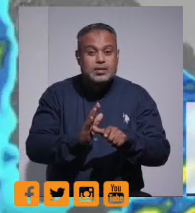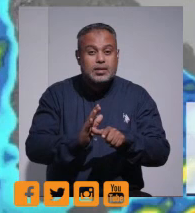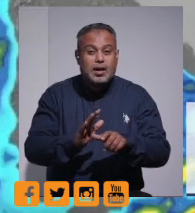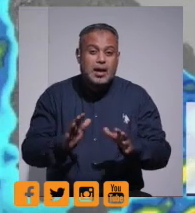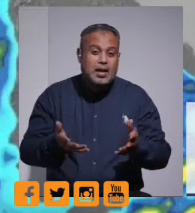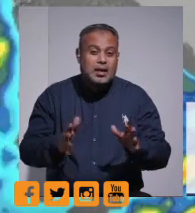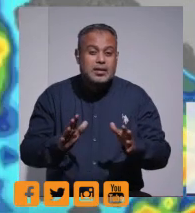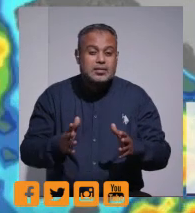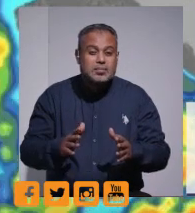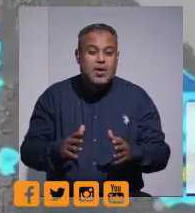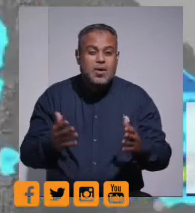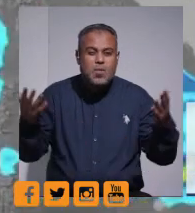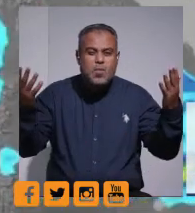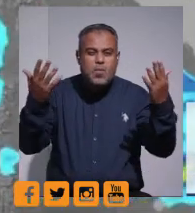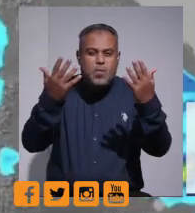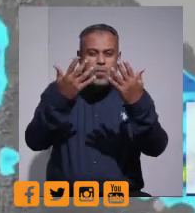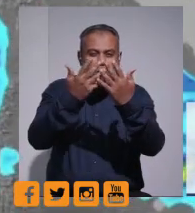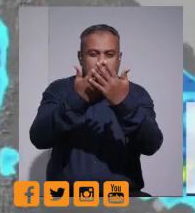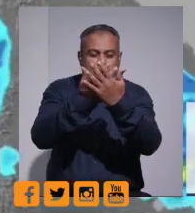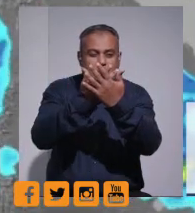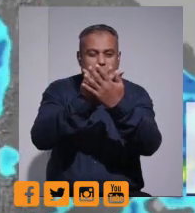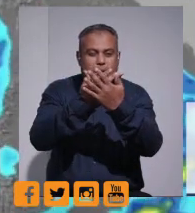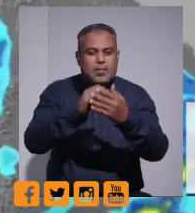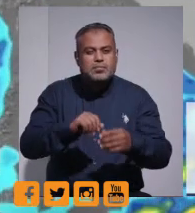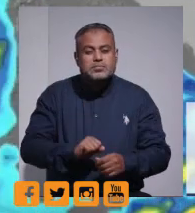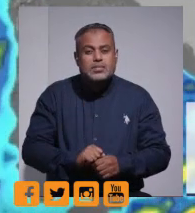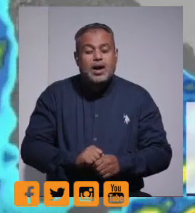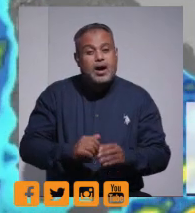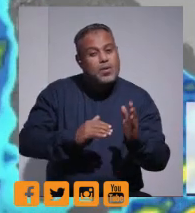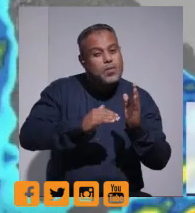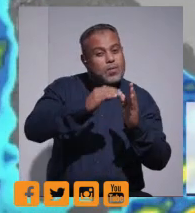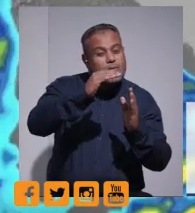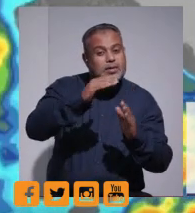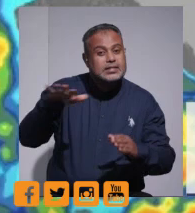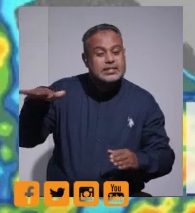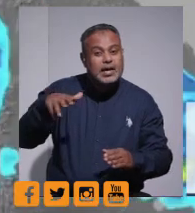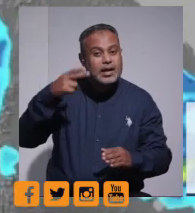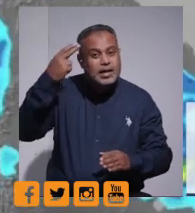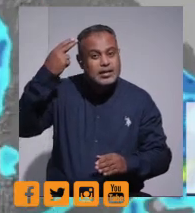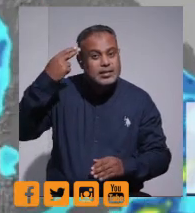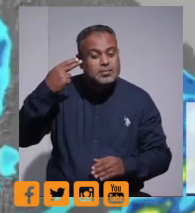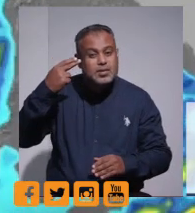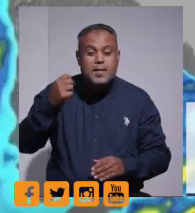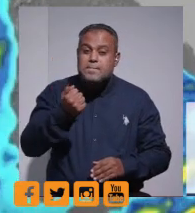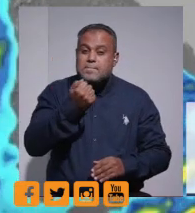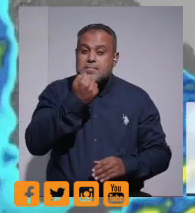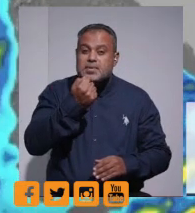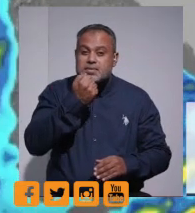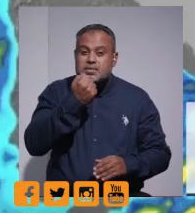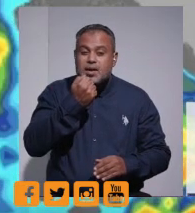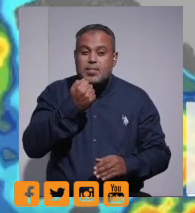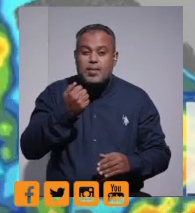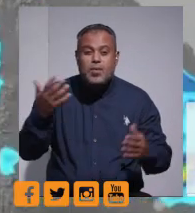تدني مستوى الرؤيه الافقيه على مرتفعات ساحل حضرموت نتيجه تشكل الضباب